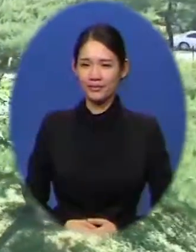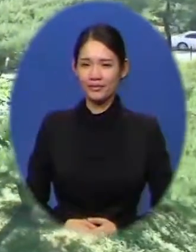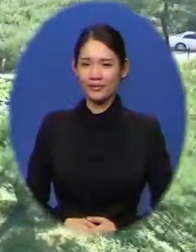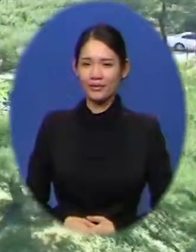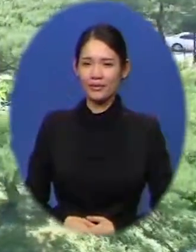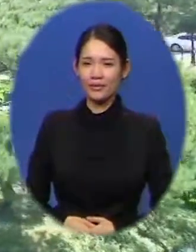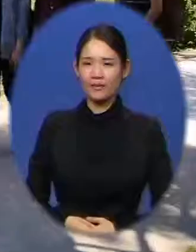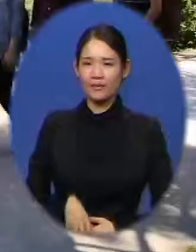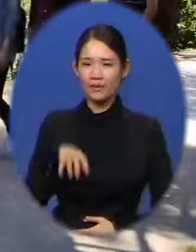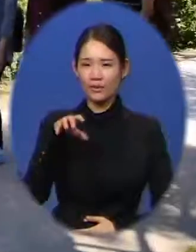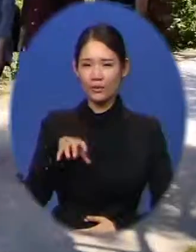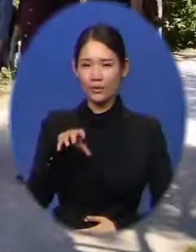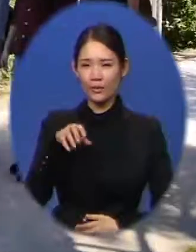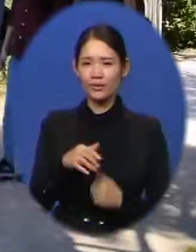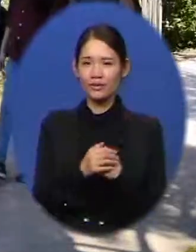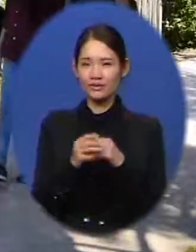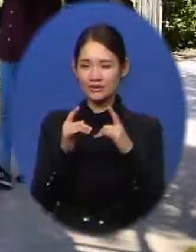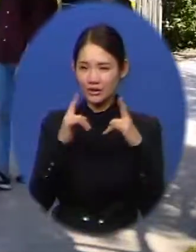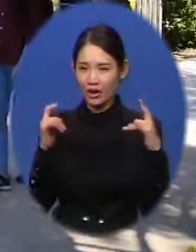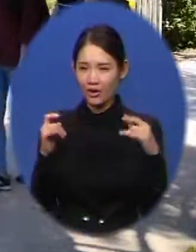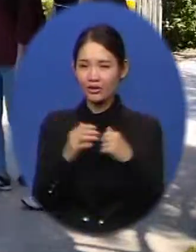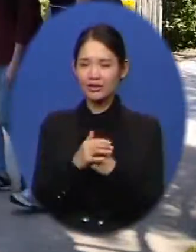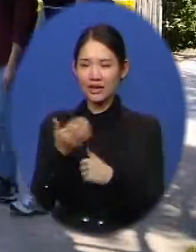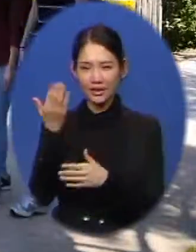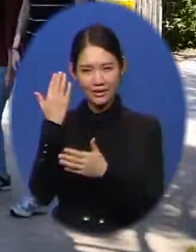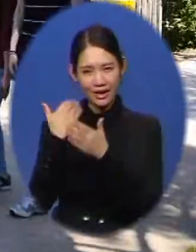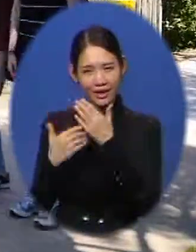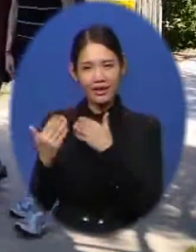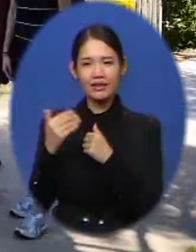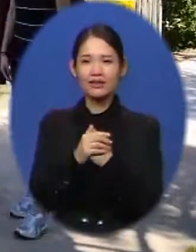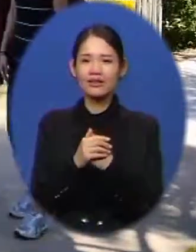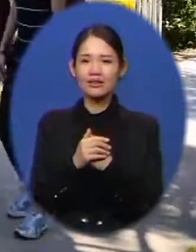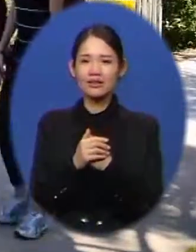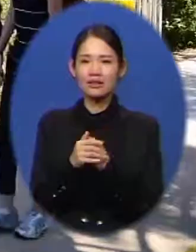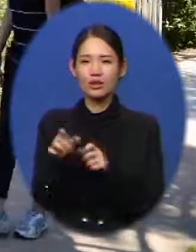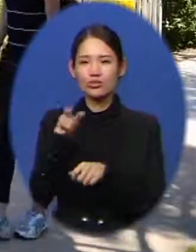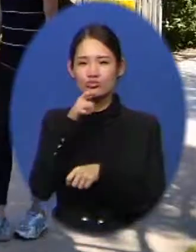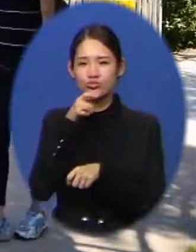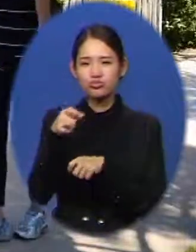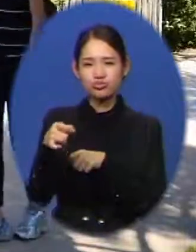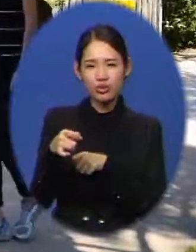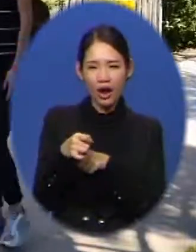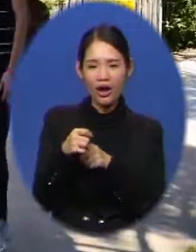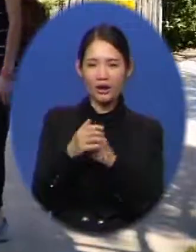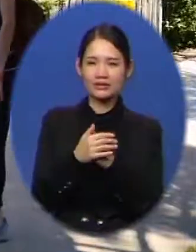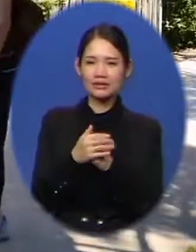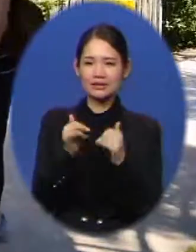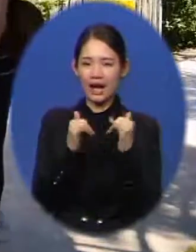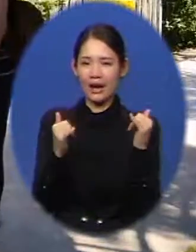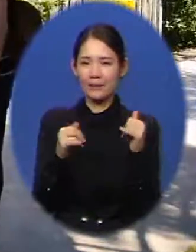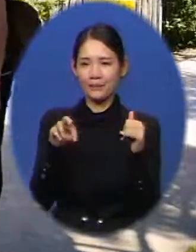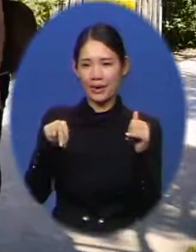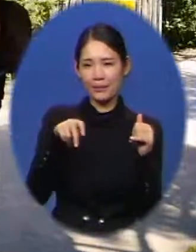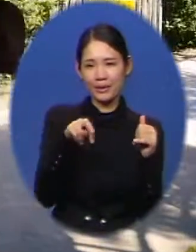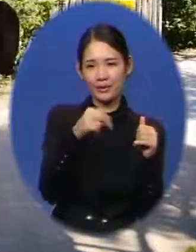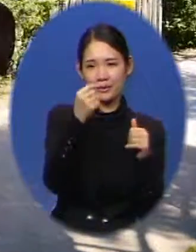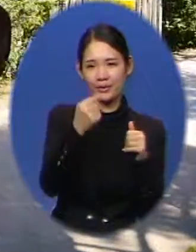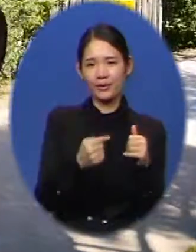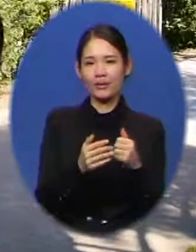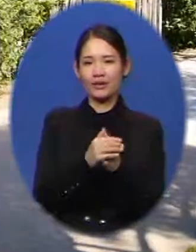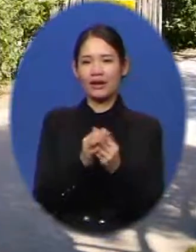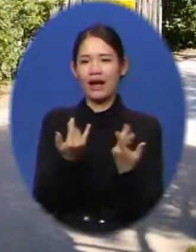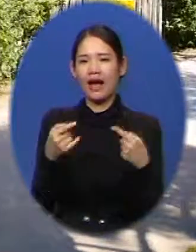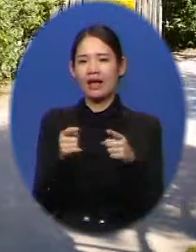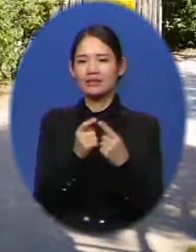이곳은 정자의 활례정이라는 정자예요. 예전에 옆에까지 물이 들어왔을 때 사람들이 건너오면 시인 묵객들이 여기서